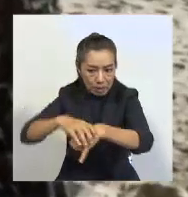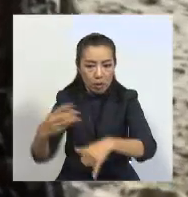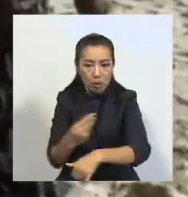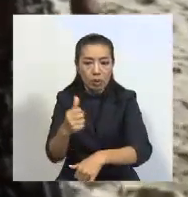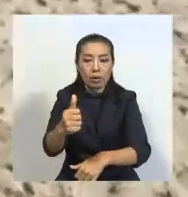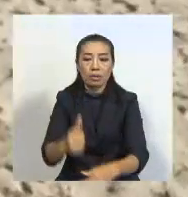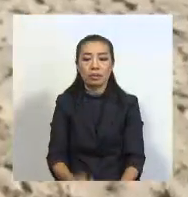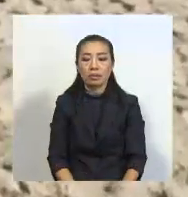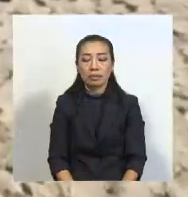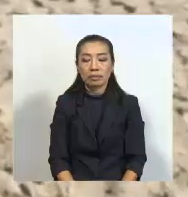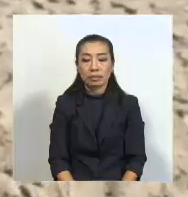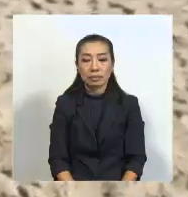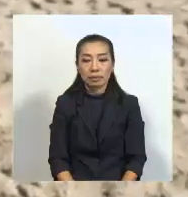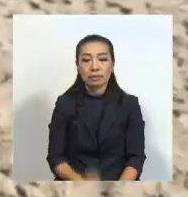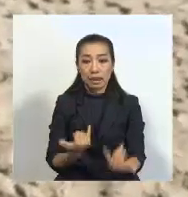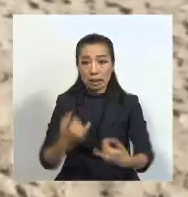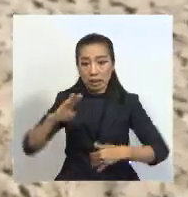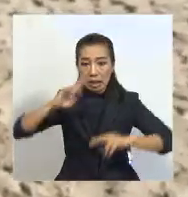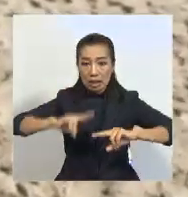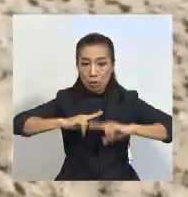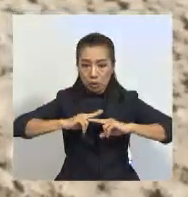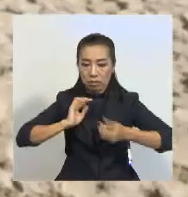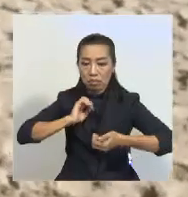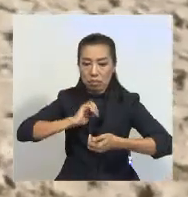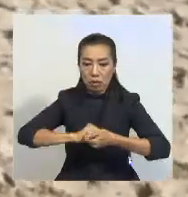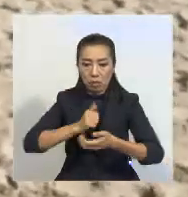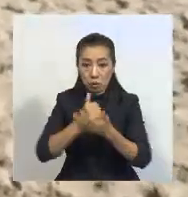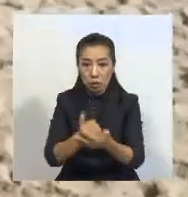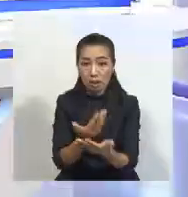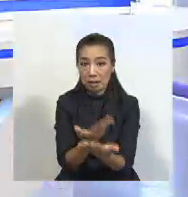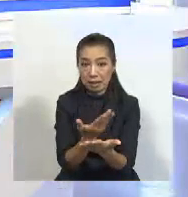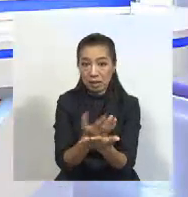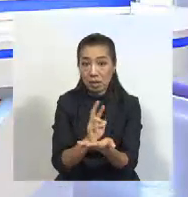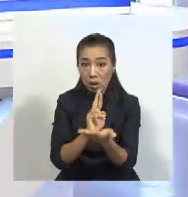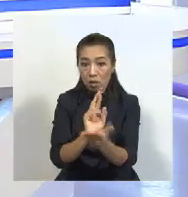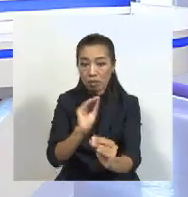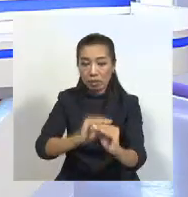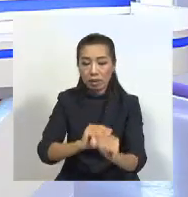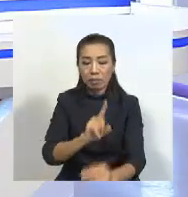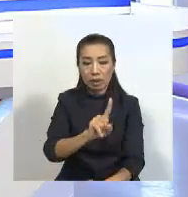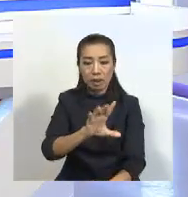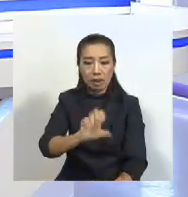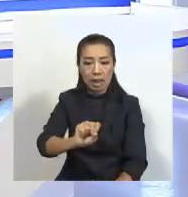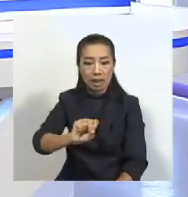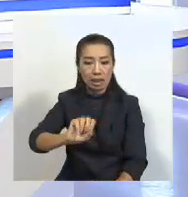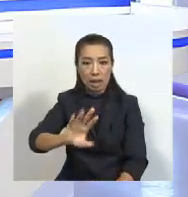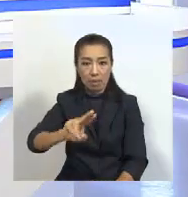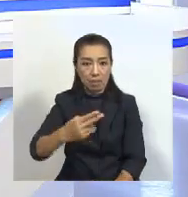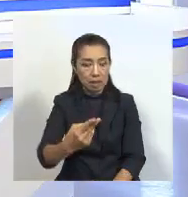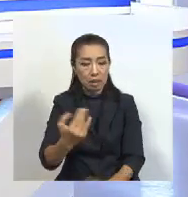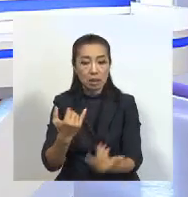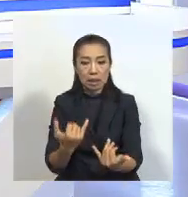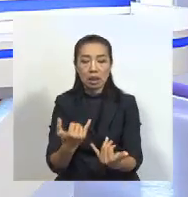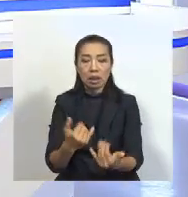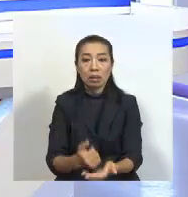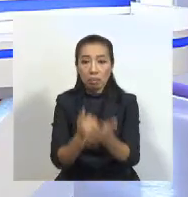ได้โดยเร็วค่ะ ก็ตอนนี้ภาคเอกชนมาร่วมด้วยช่วยกันนะคะเงินรางวัลนำจับเพิ่มเป็น 150,000 บาทแล้วนะคะร่วม